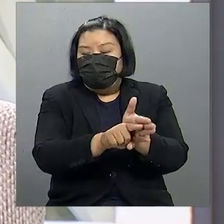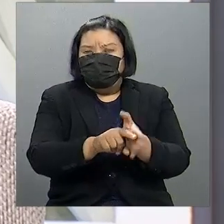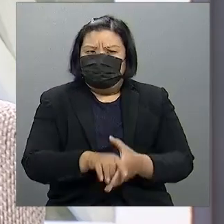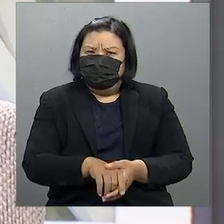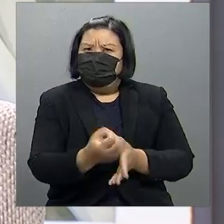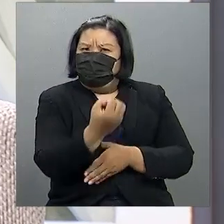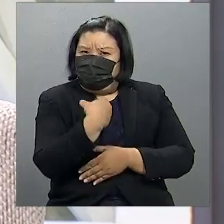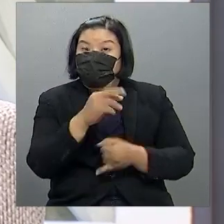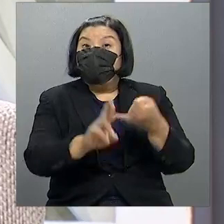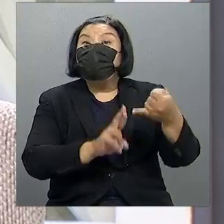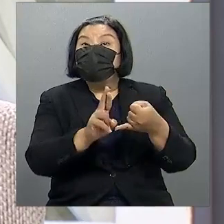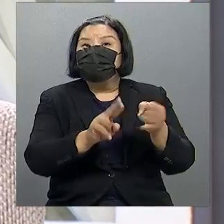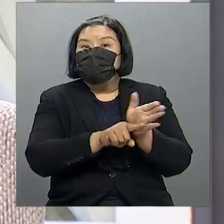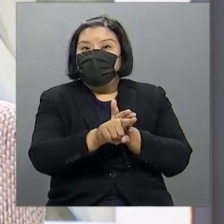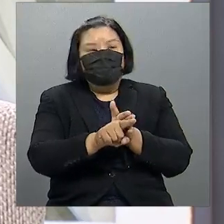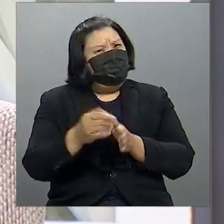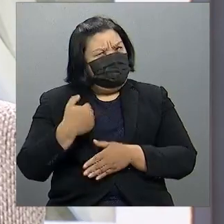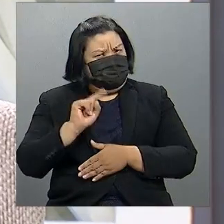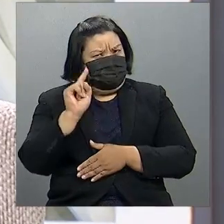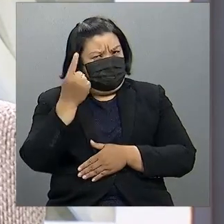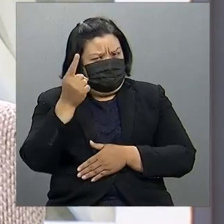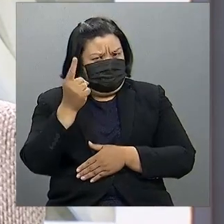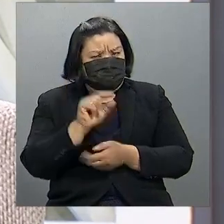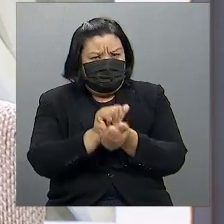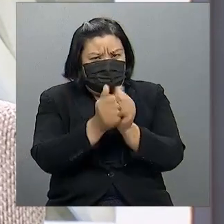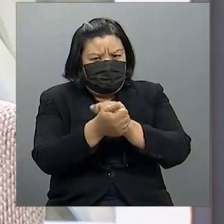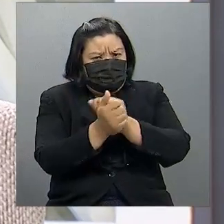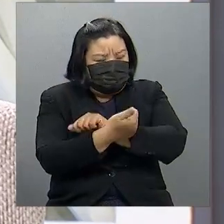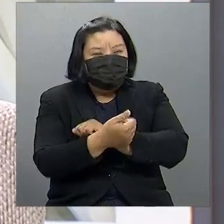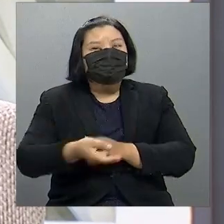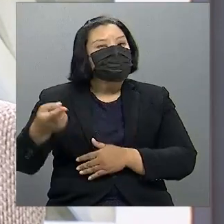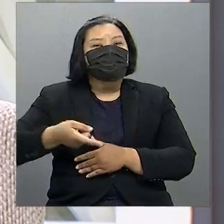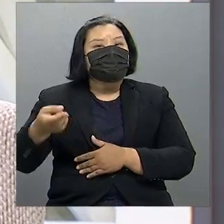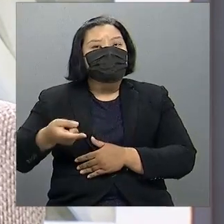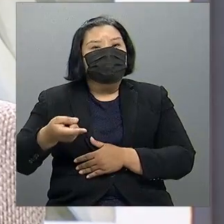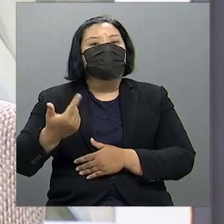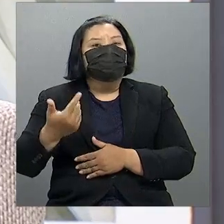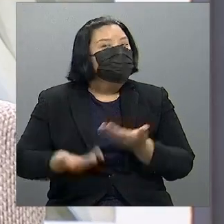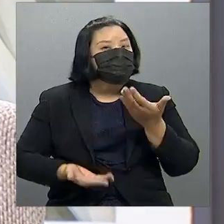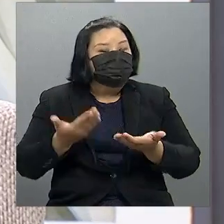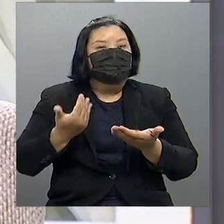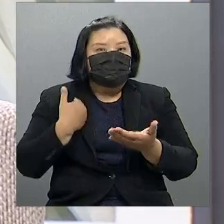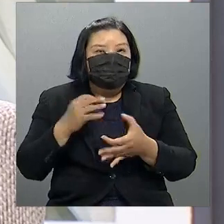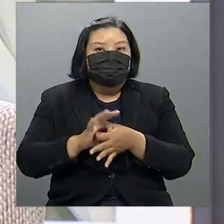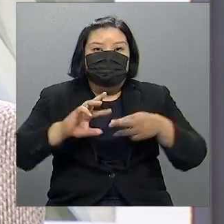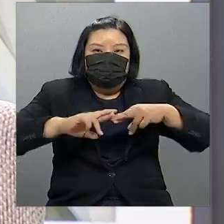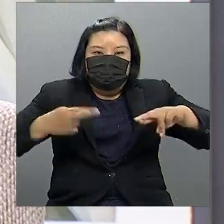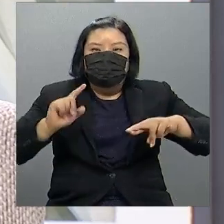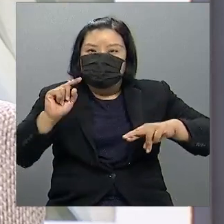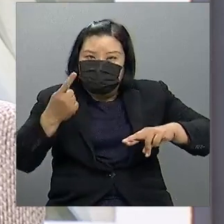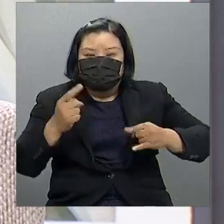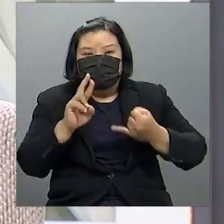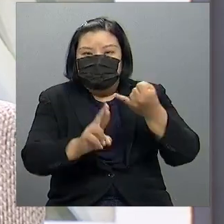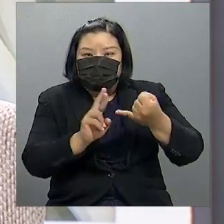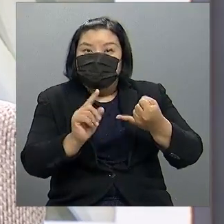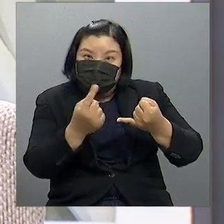ฒนาการอยู่ตลอดเวลาอยู่แล้วนะครับในช่วงเวลาหนึ่งก็จะมีการปรับเปลี่ยนในเรื่องของพันธุกรรมอาจจะเปลี่ยนเล็กเปลี่ยนน้อยถ้าเปลี่ยนแล้วอ่